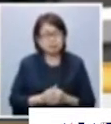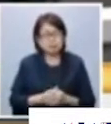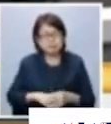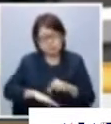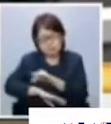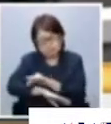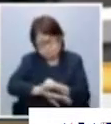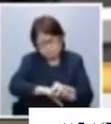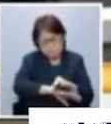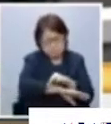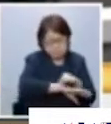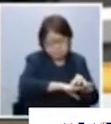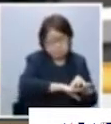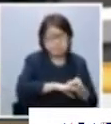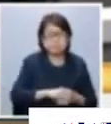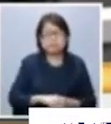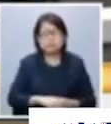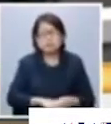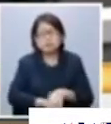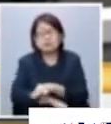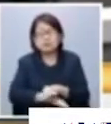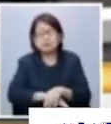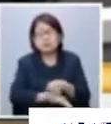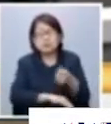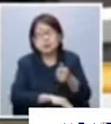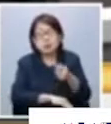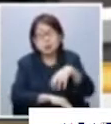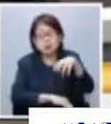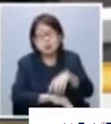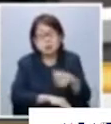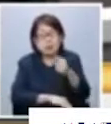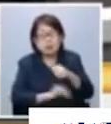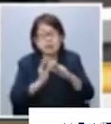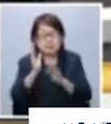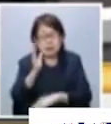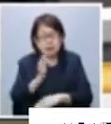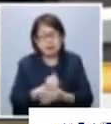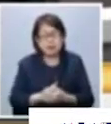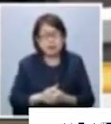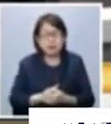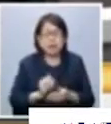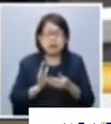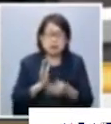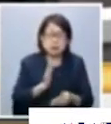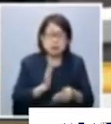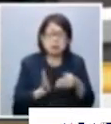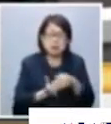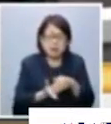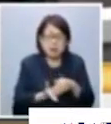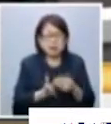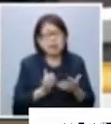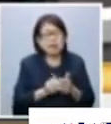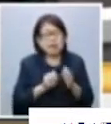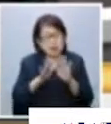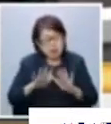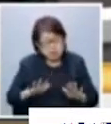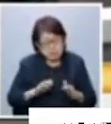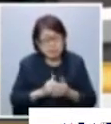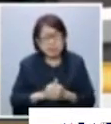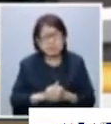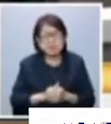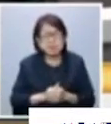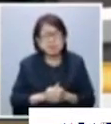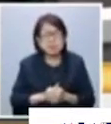รมนี้ก่อนนะครับกรมเอเชียใต้ตะวันออกกลางและแอฟริกากรมอาเซียนนะครับกรมความร่วมมือระหว่างประเ